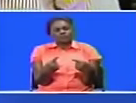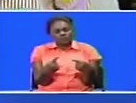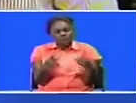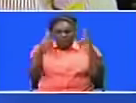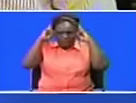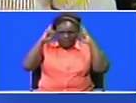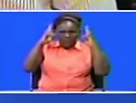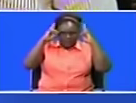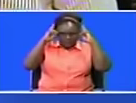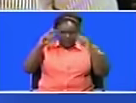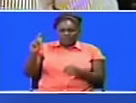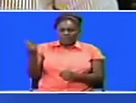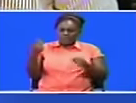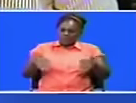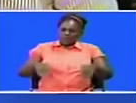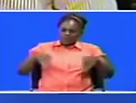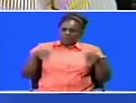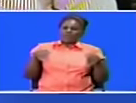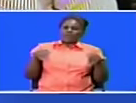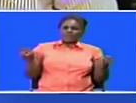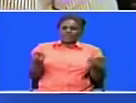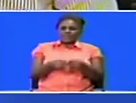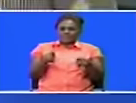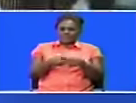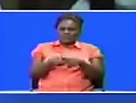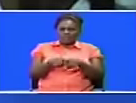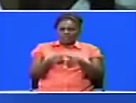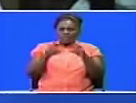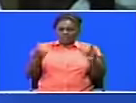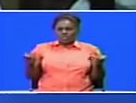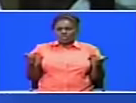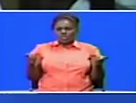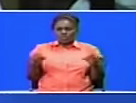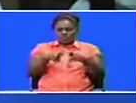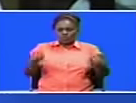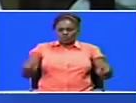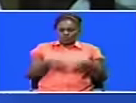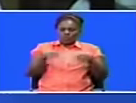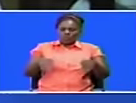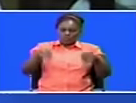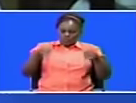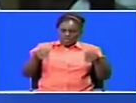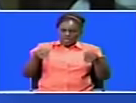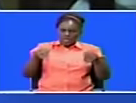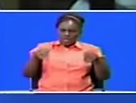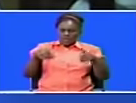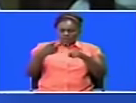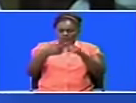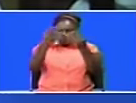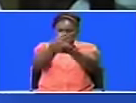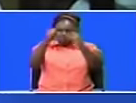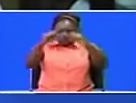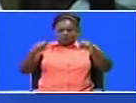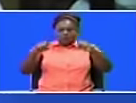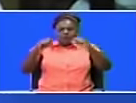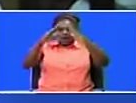mashiro Wan zidi Kung hoja na vile vile hapa katika vuma vya habari bado tun zidi Kung hoja habari ambaza zitat tooka kuta